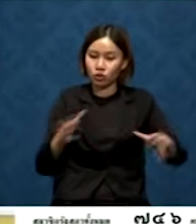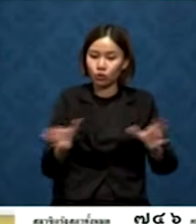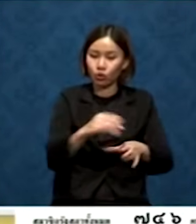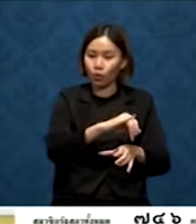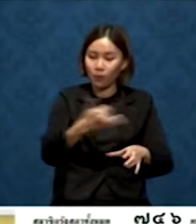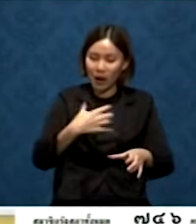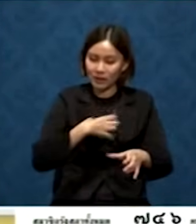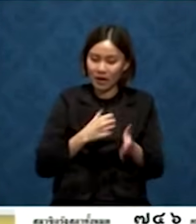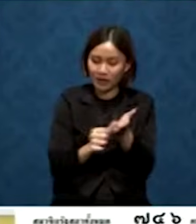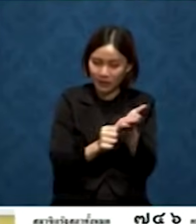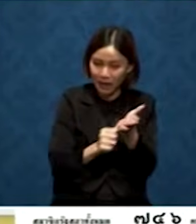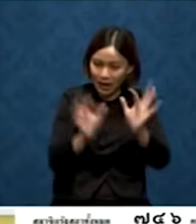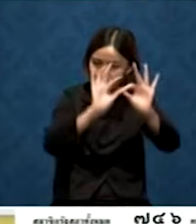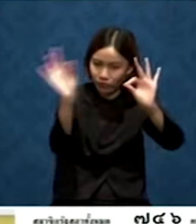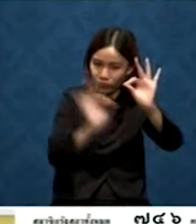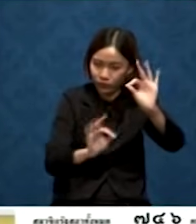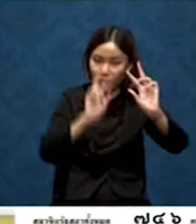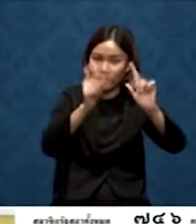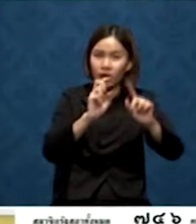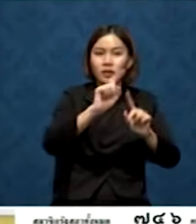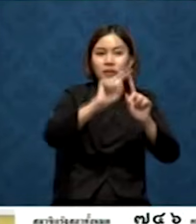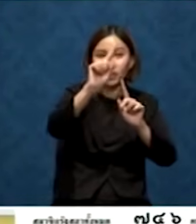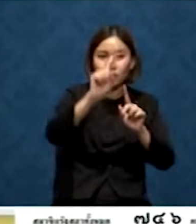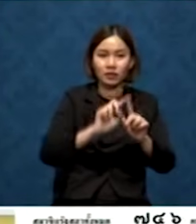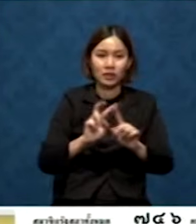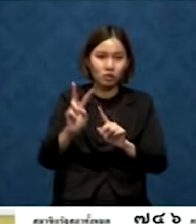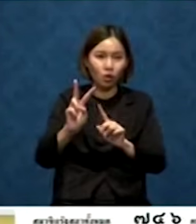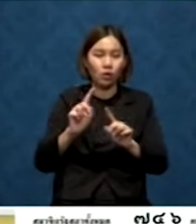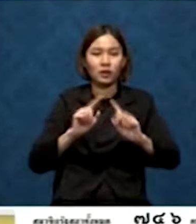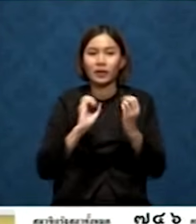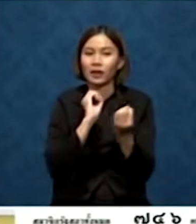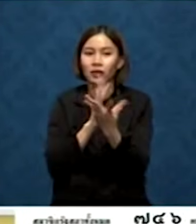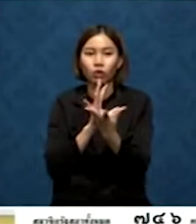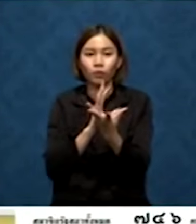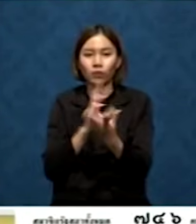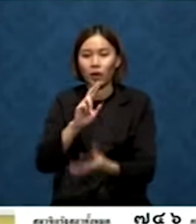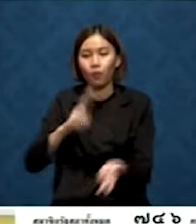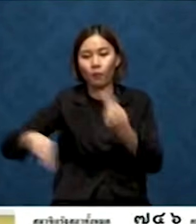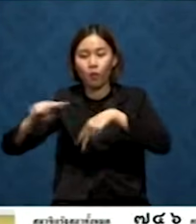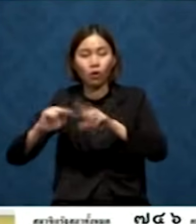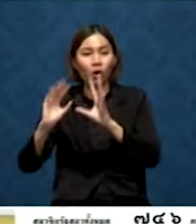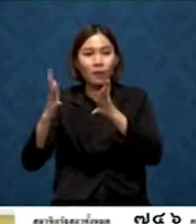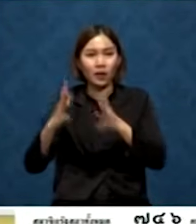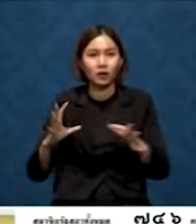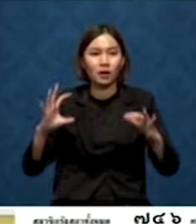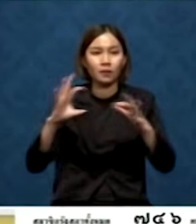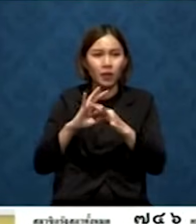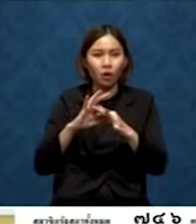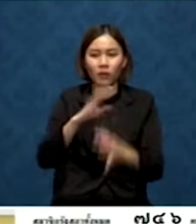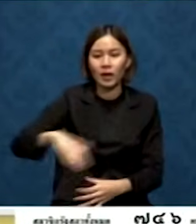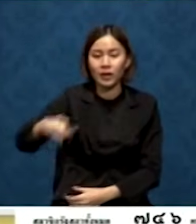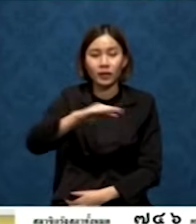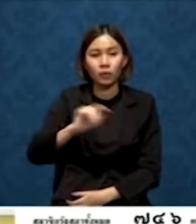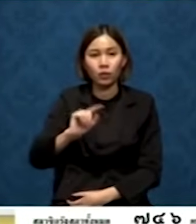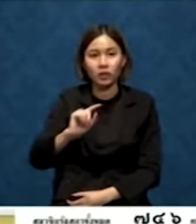อยากจะปรับปรุงเนื้อหาบางส่วนในหมวดหนึ่งและหมวด 2โดยที่ไม่กระทบรูปแบบการปกครองการที่ท่านไปล็อคไม่ให้พวกเขานั้น